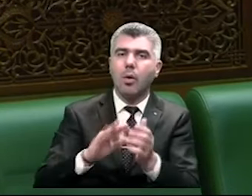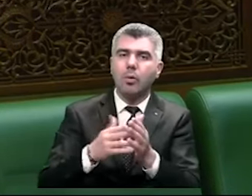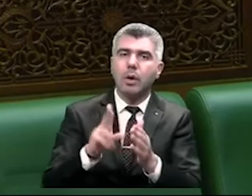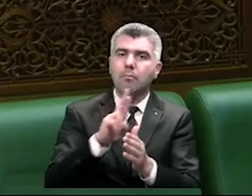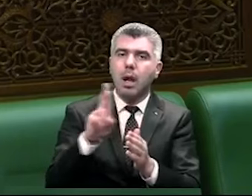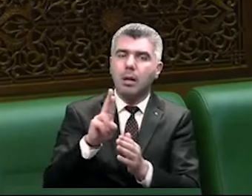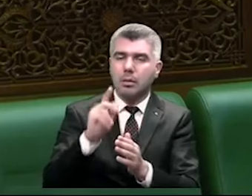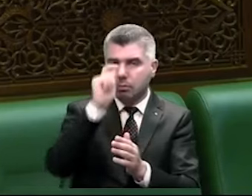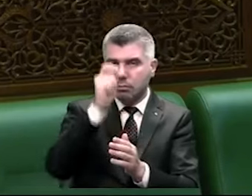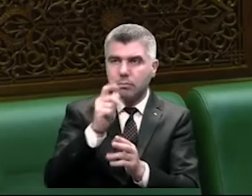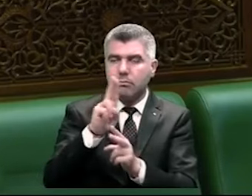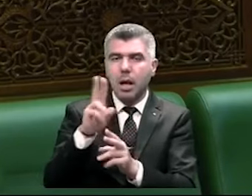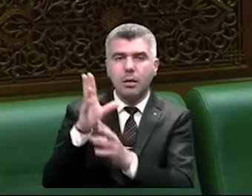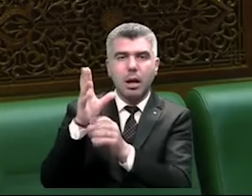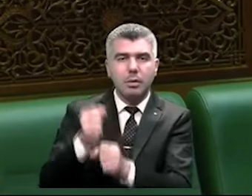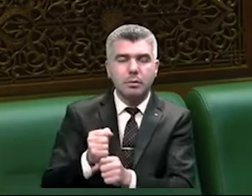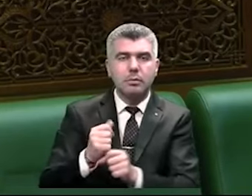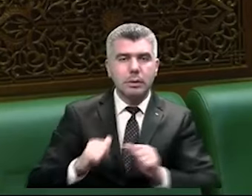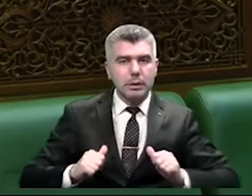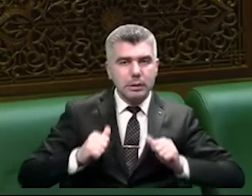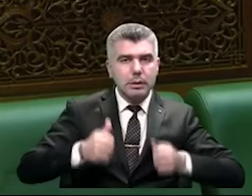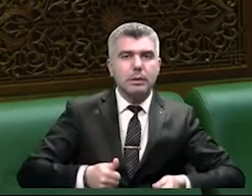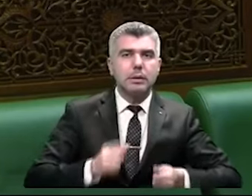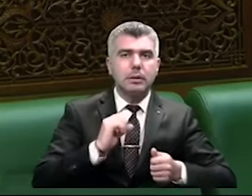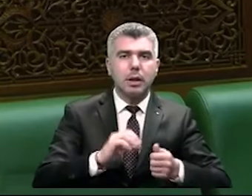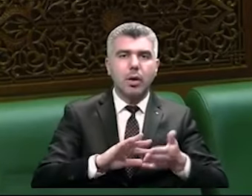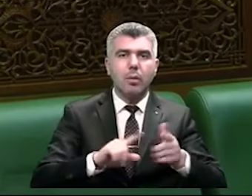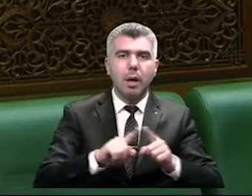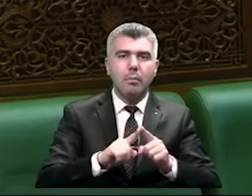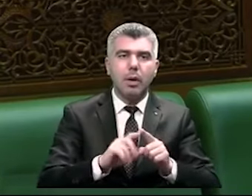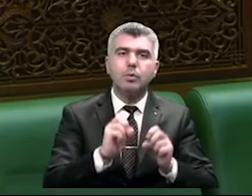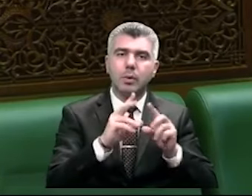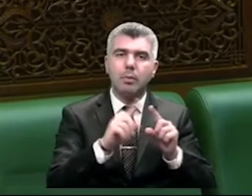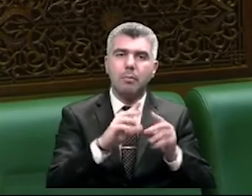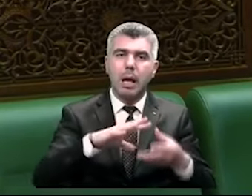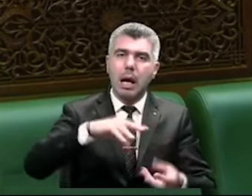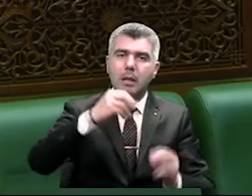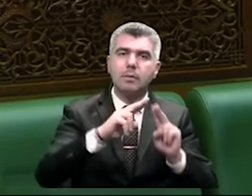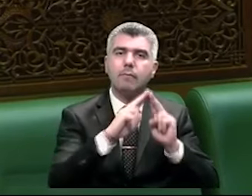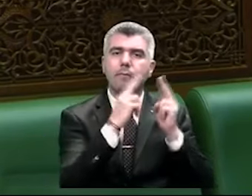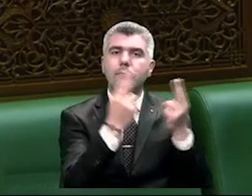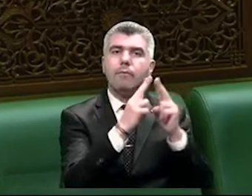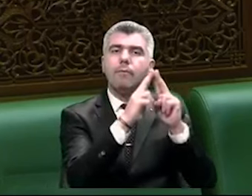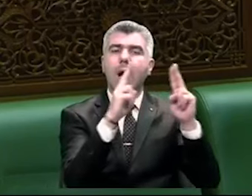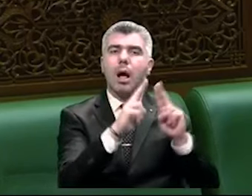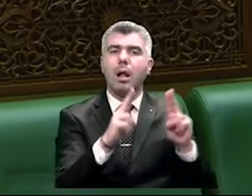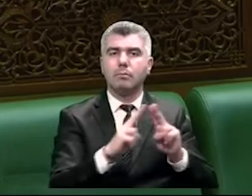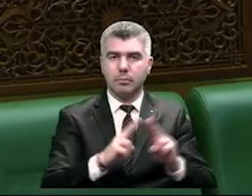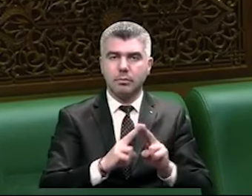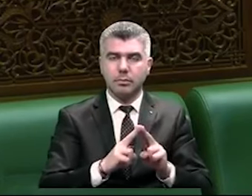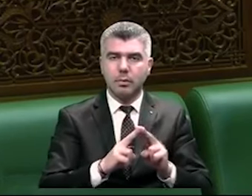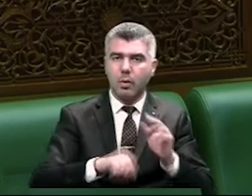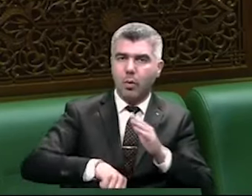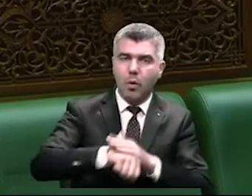جلاله الملك حول الاستعداد الجيد لاستضافه كاس العالم وبذ هذه المناسبه سيد الوزير